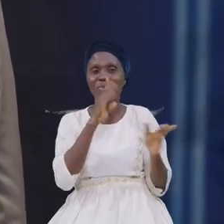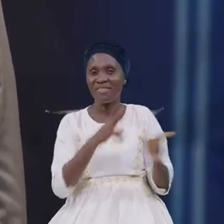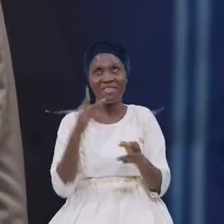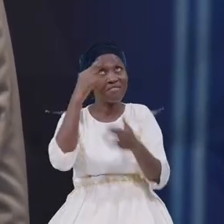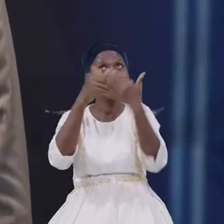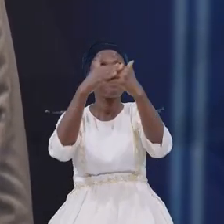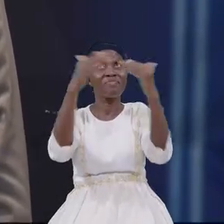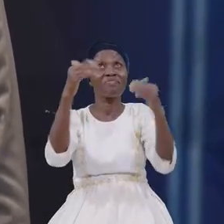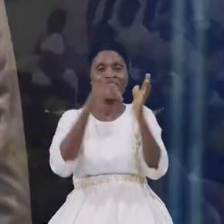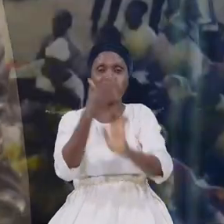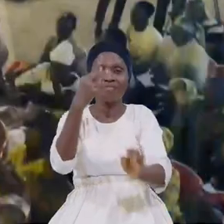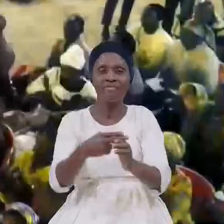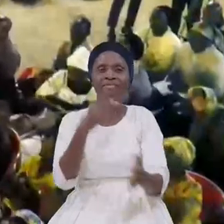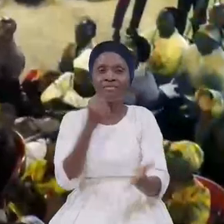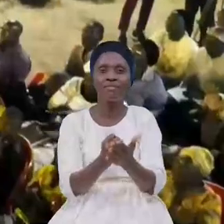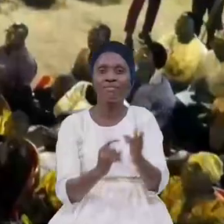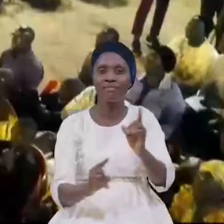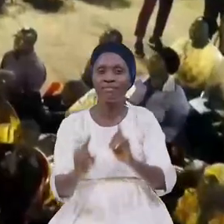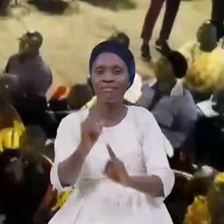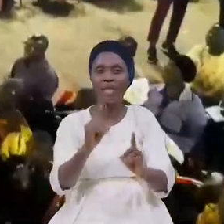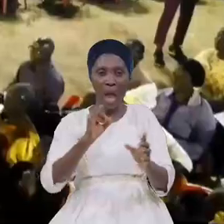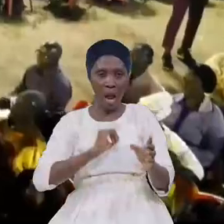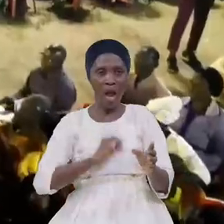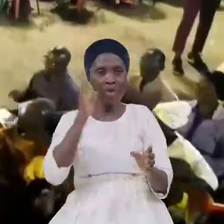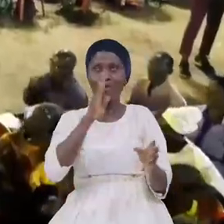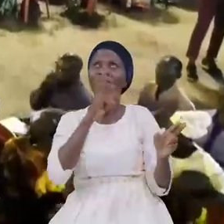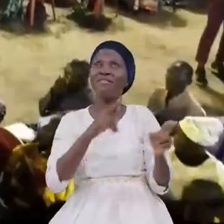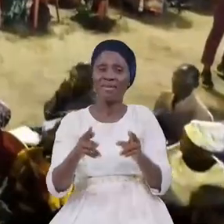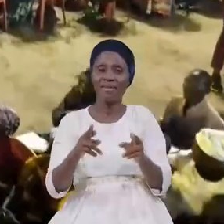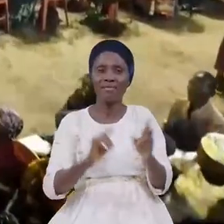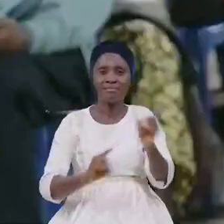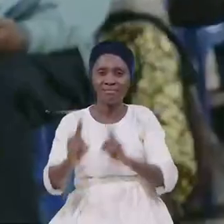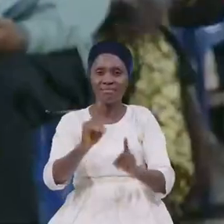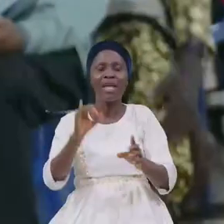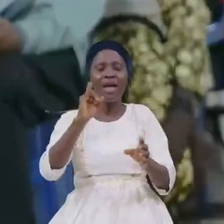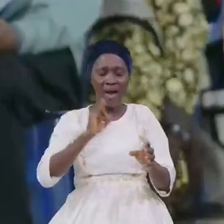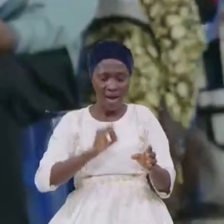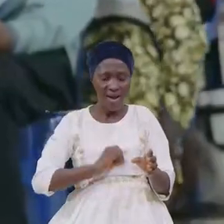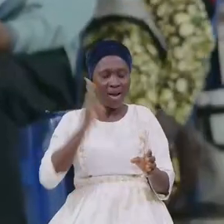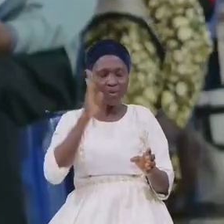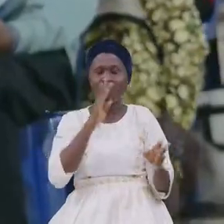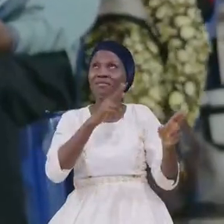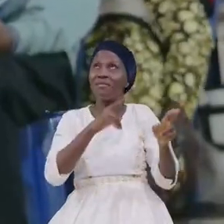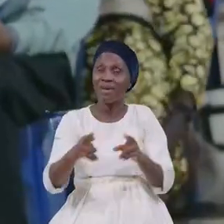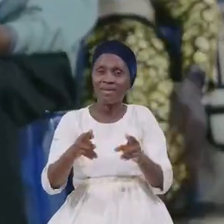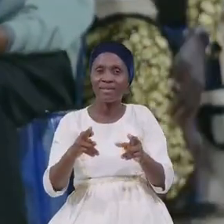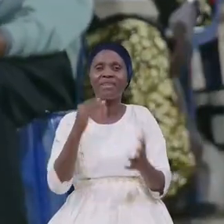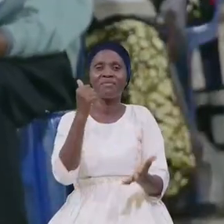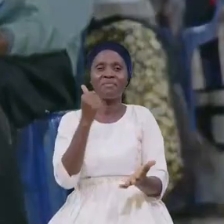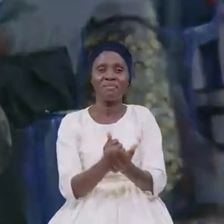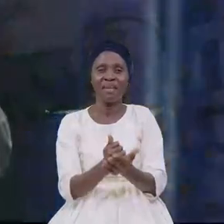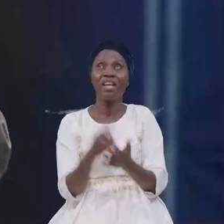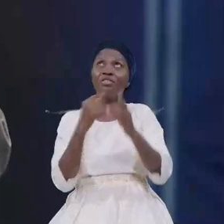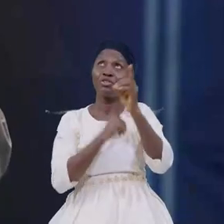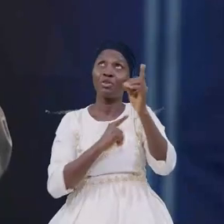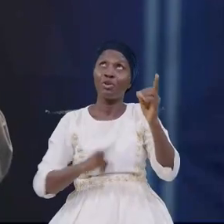plénitude. Dieu merci, vous serez prêt pour le ciel. Je serai prêt. Je serai prêt. Je serai prêt pour le ciel.